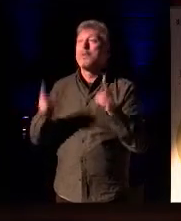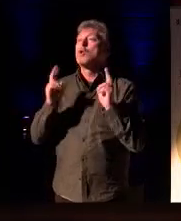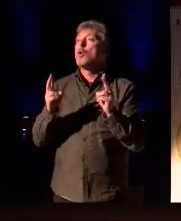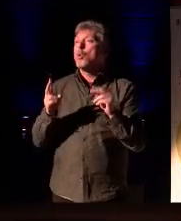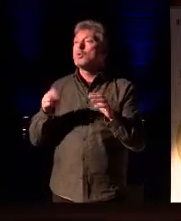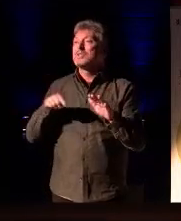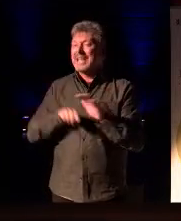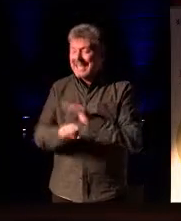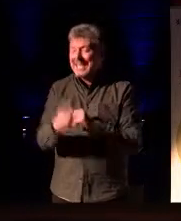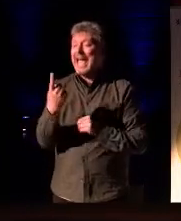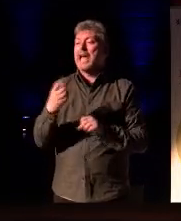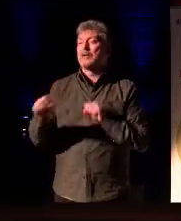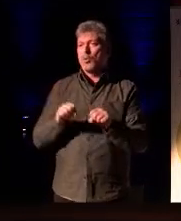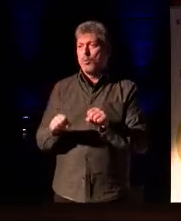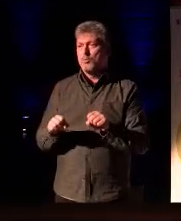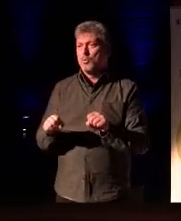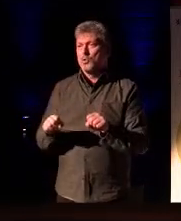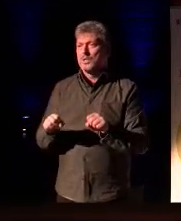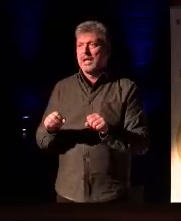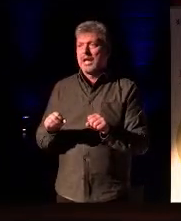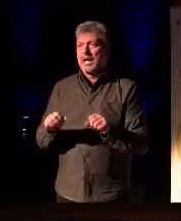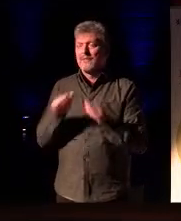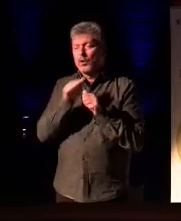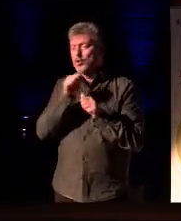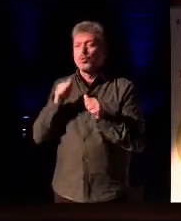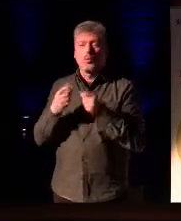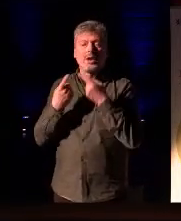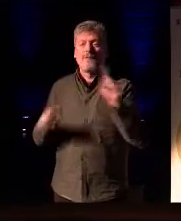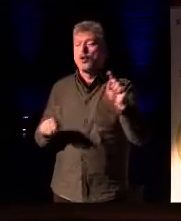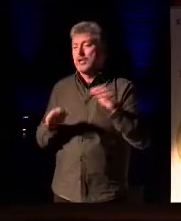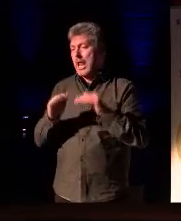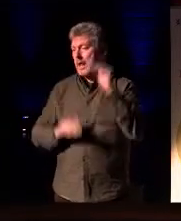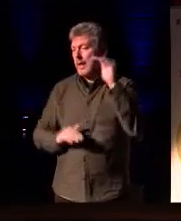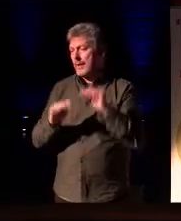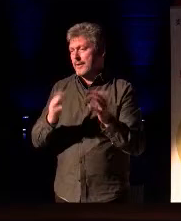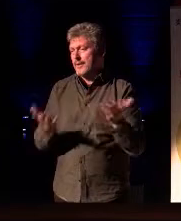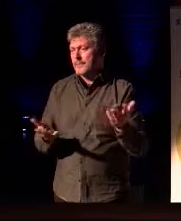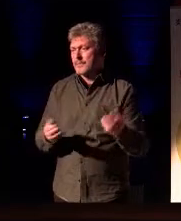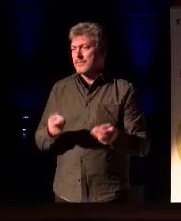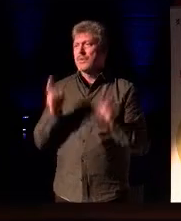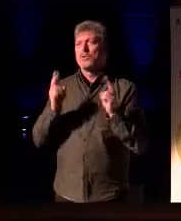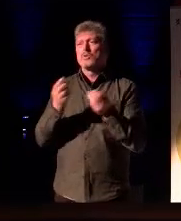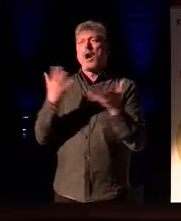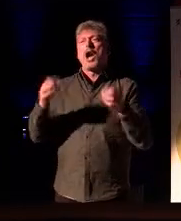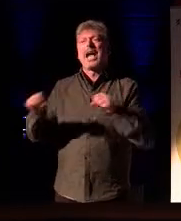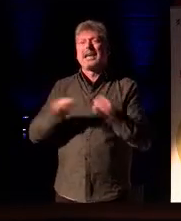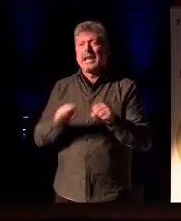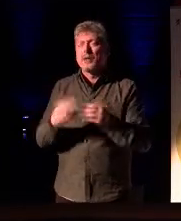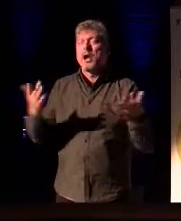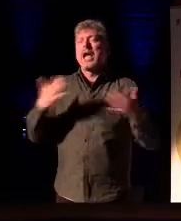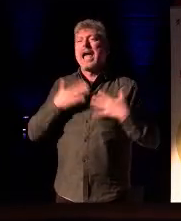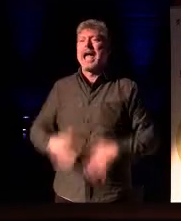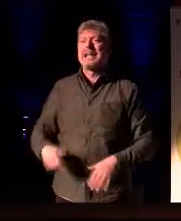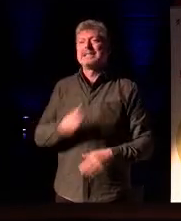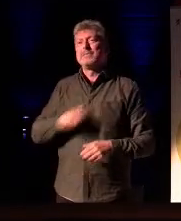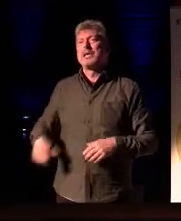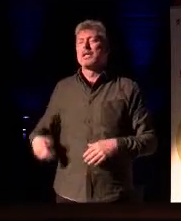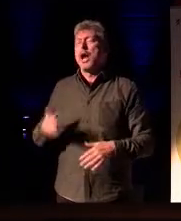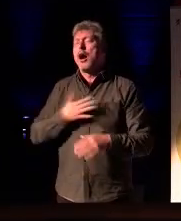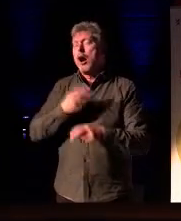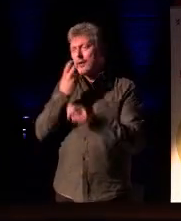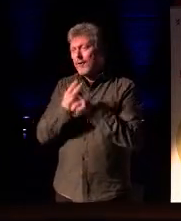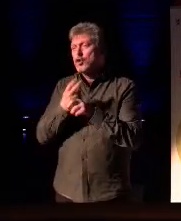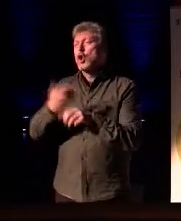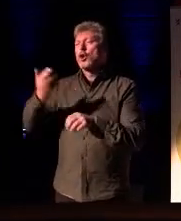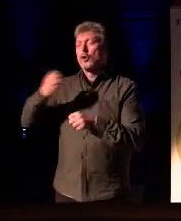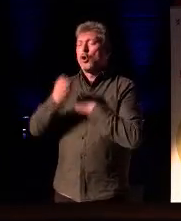kommune. Og så er jeg den første til å innrømme å se at mange regjeringer og mange helseministre har forsøkt å gjøre noe